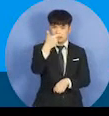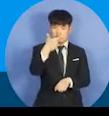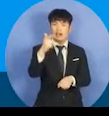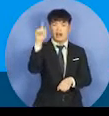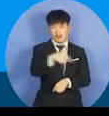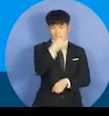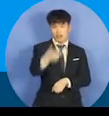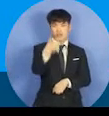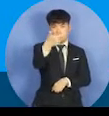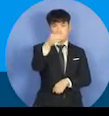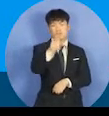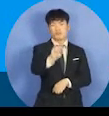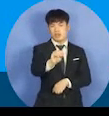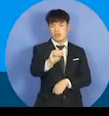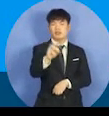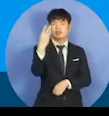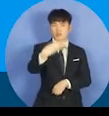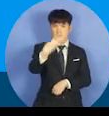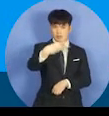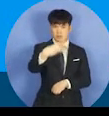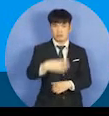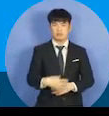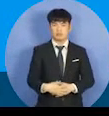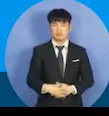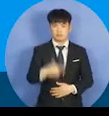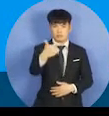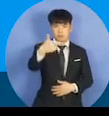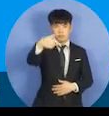아산시 탕정면 탕정로입니다.